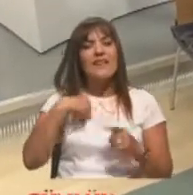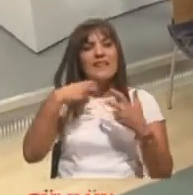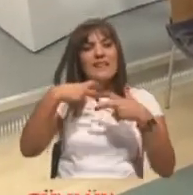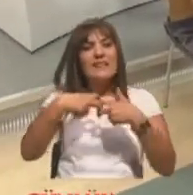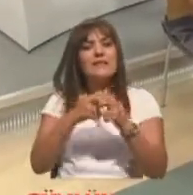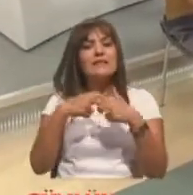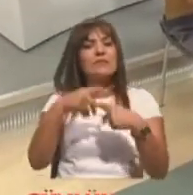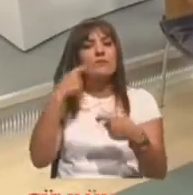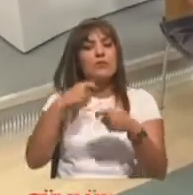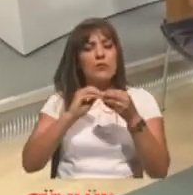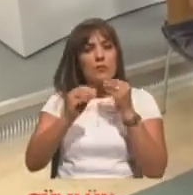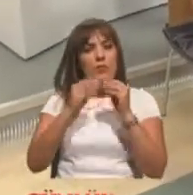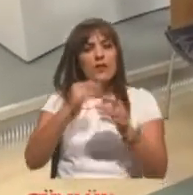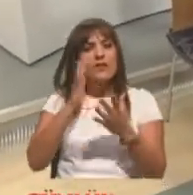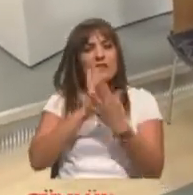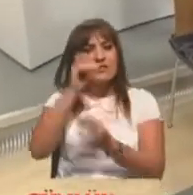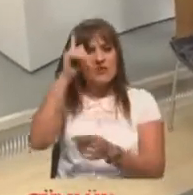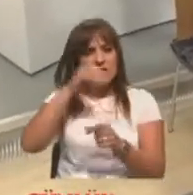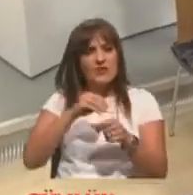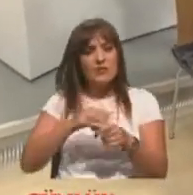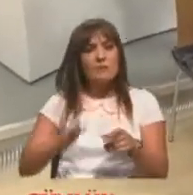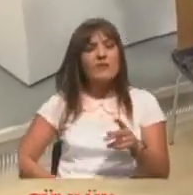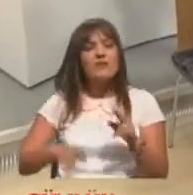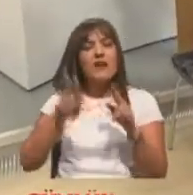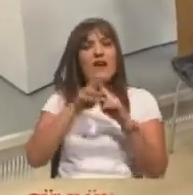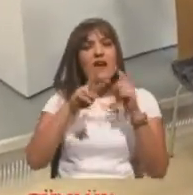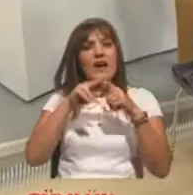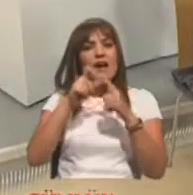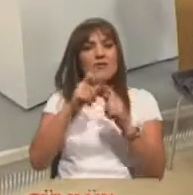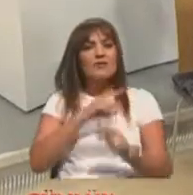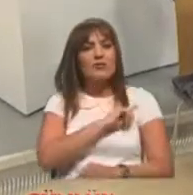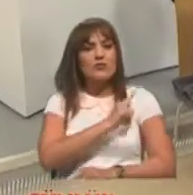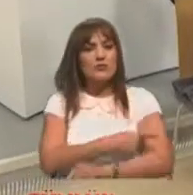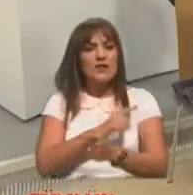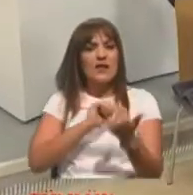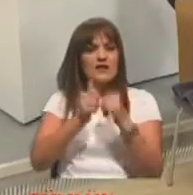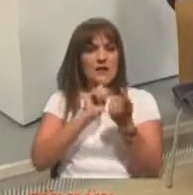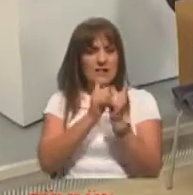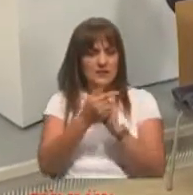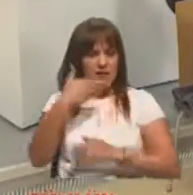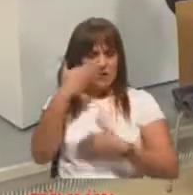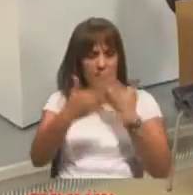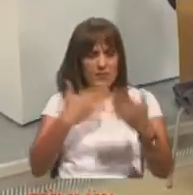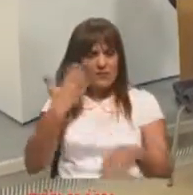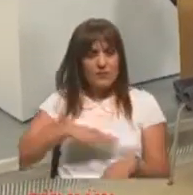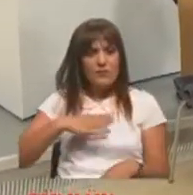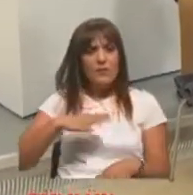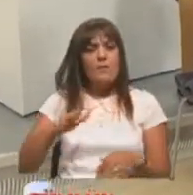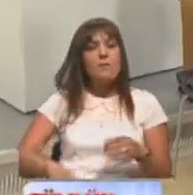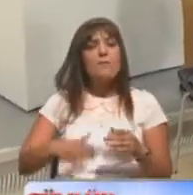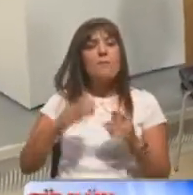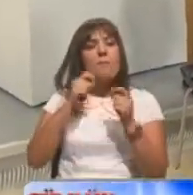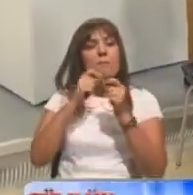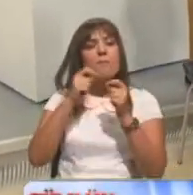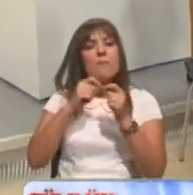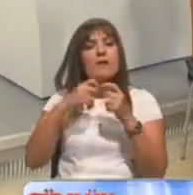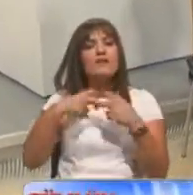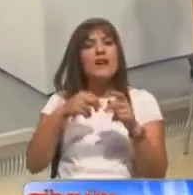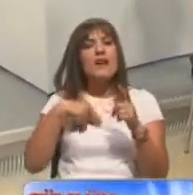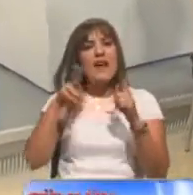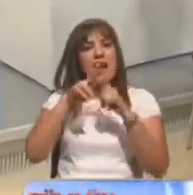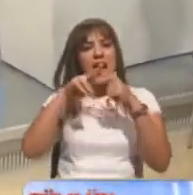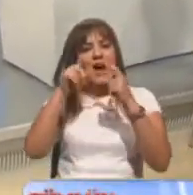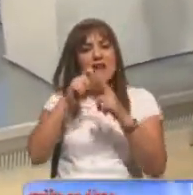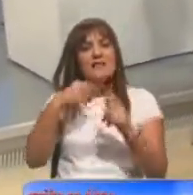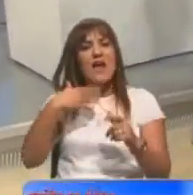olan kişiler için bacak kaslarını güçlendirecek egzersizlerden bahsetmek istiyorum. Bacak kaslarımızı hem ön hem arka